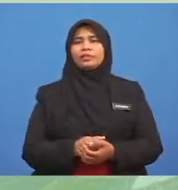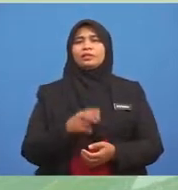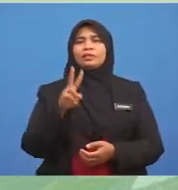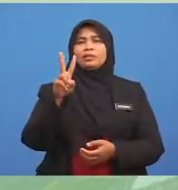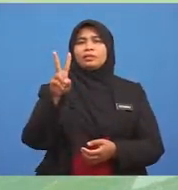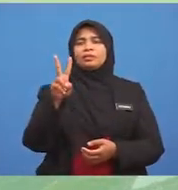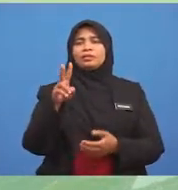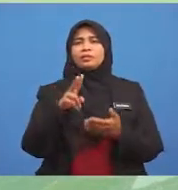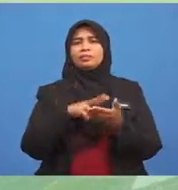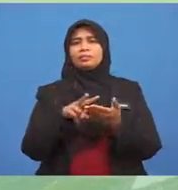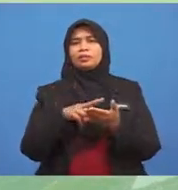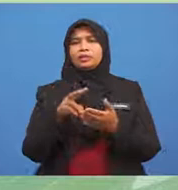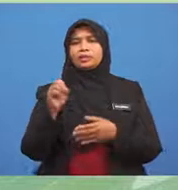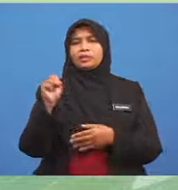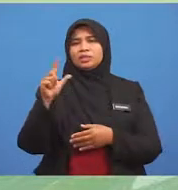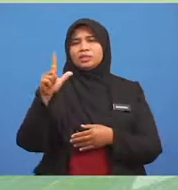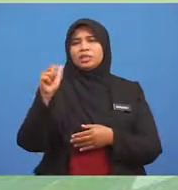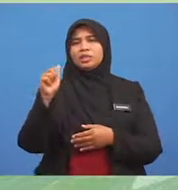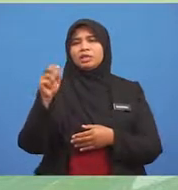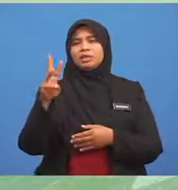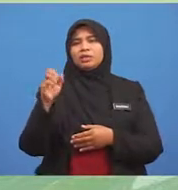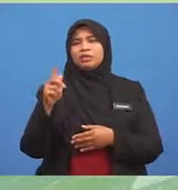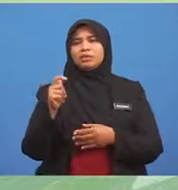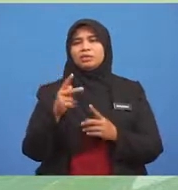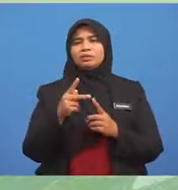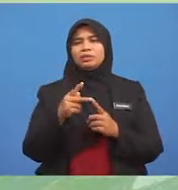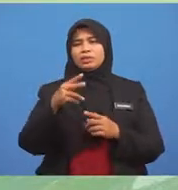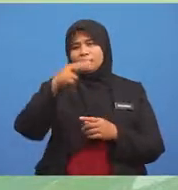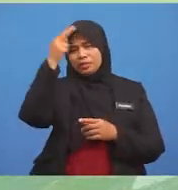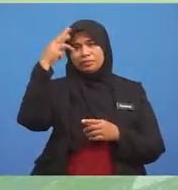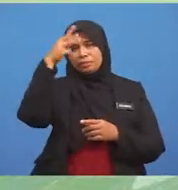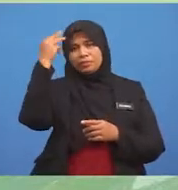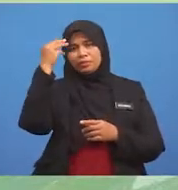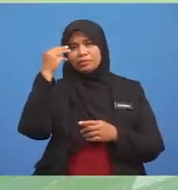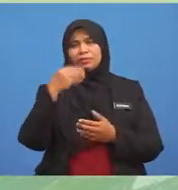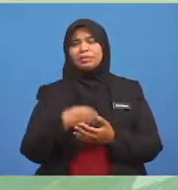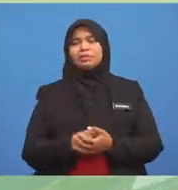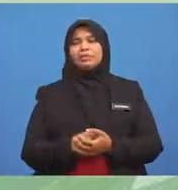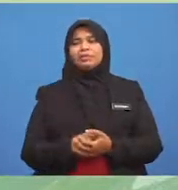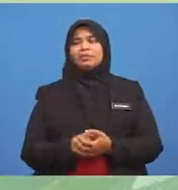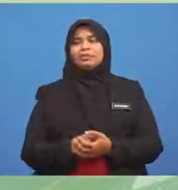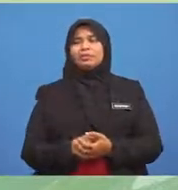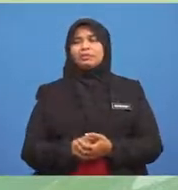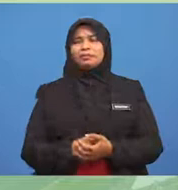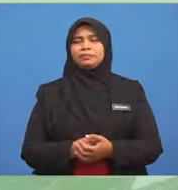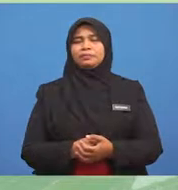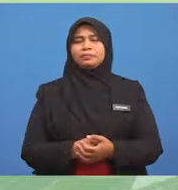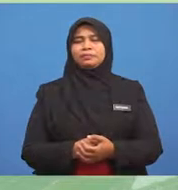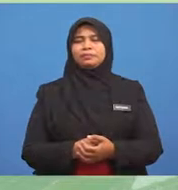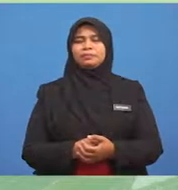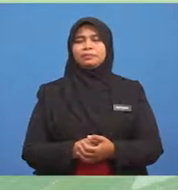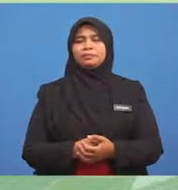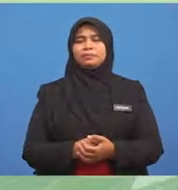Kedua, bacaan selawat ke atas Nabi dalam tahiyat awal, iaitu Allahumma salli ala